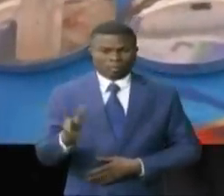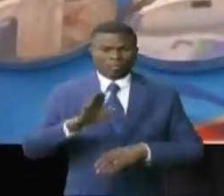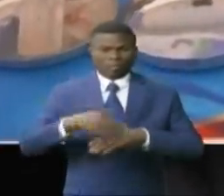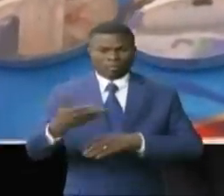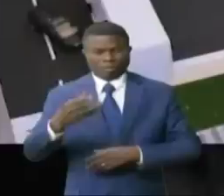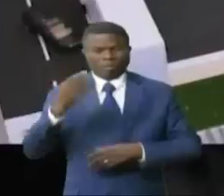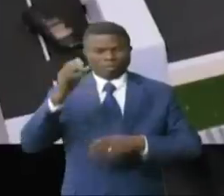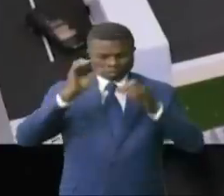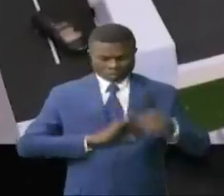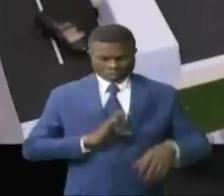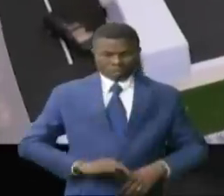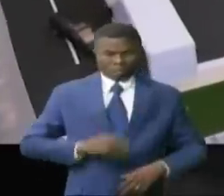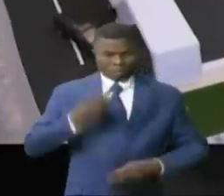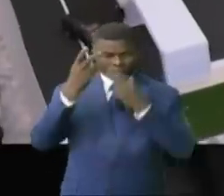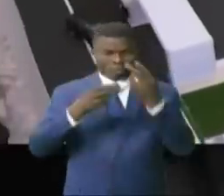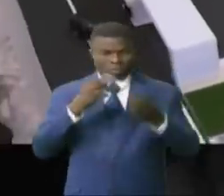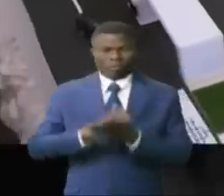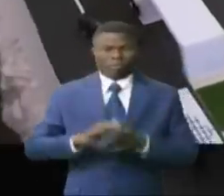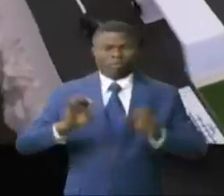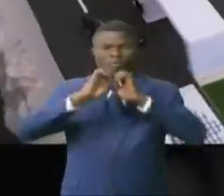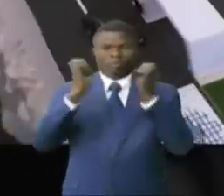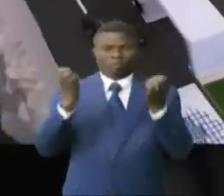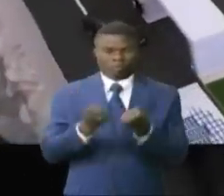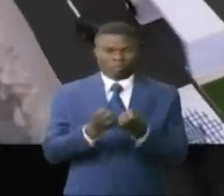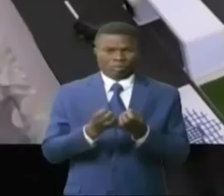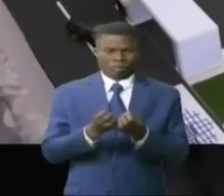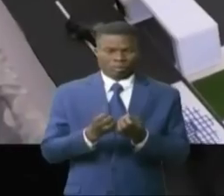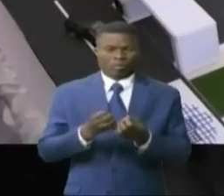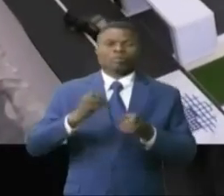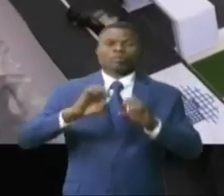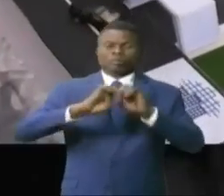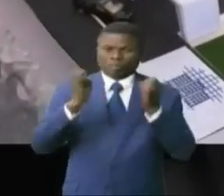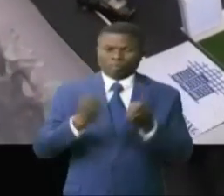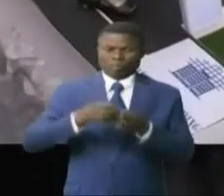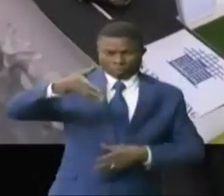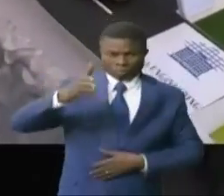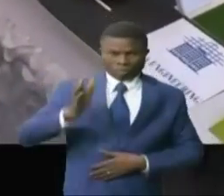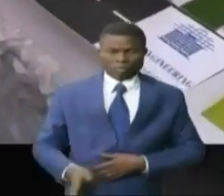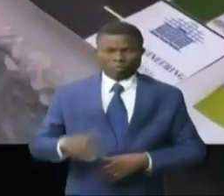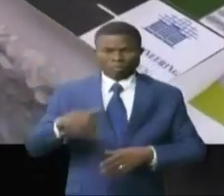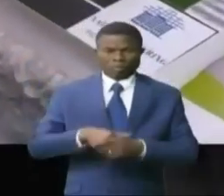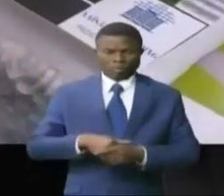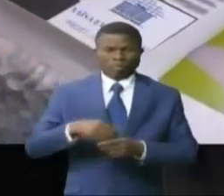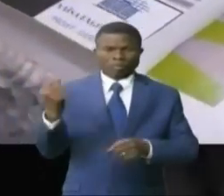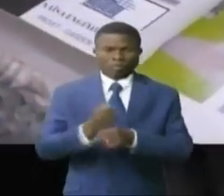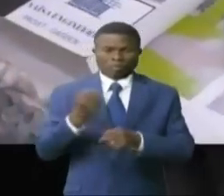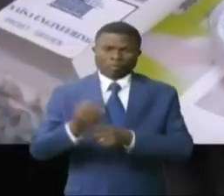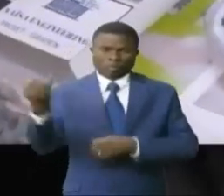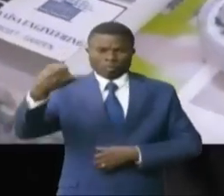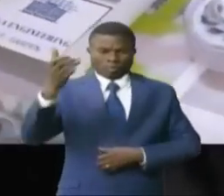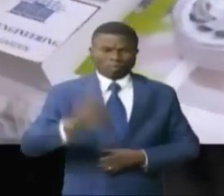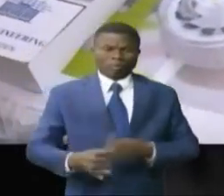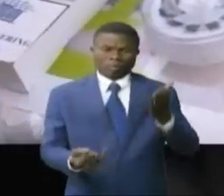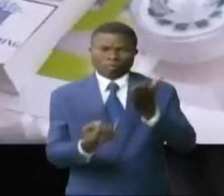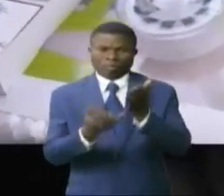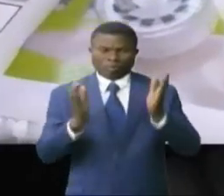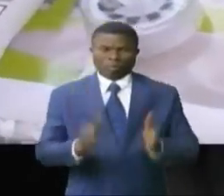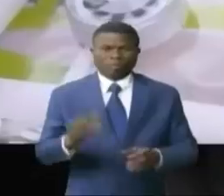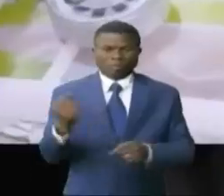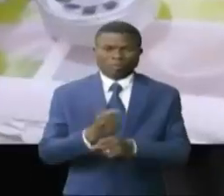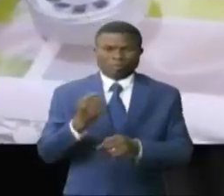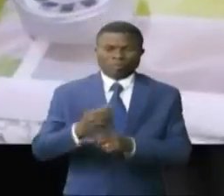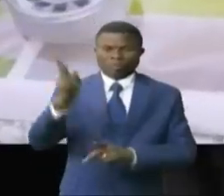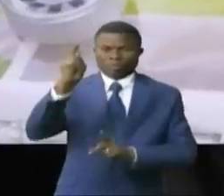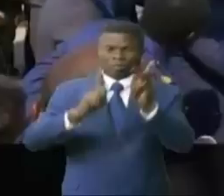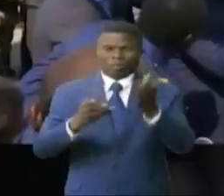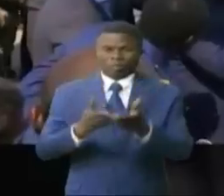ensuite visité Naïssa Engineering, une sous-traitance spécialisée dans l'architecture, l'ingénierie, les travaux